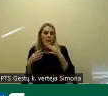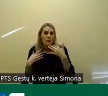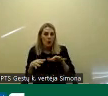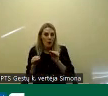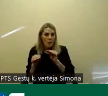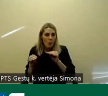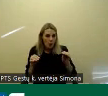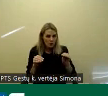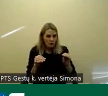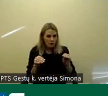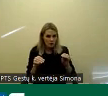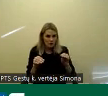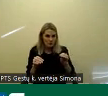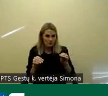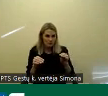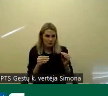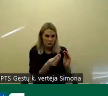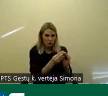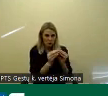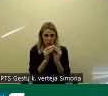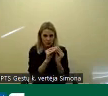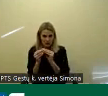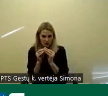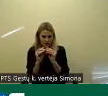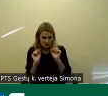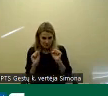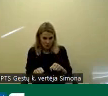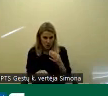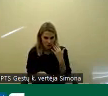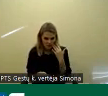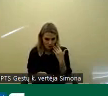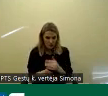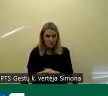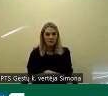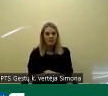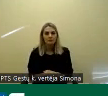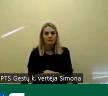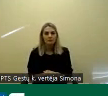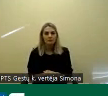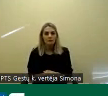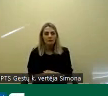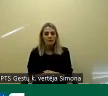bendradarbiavimo veiklas. Taip pat